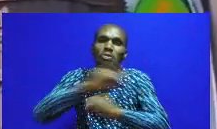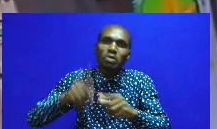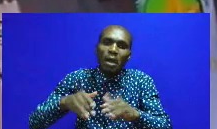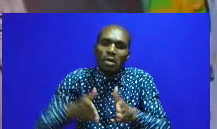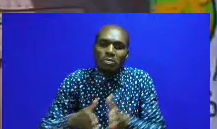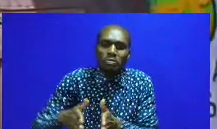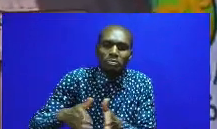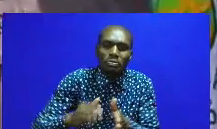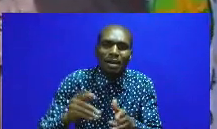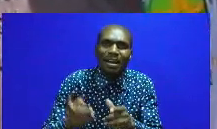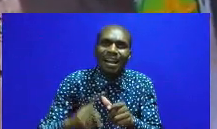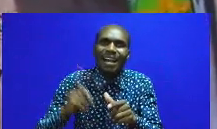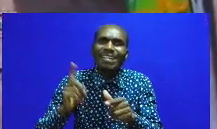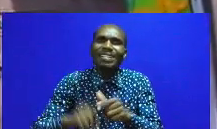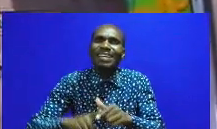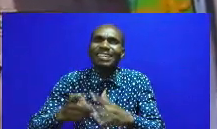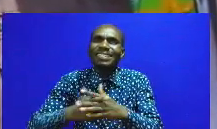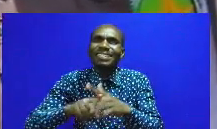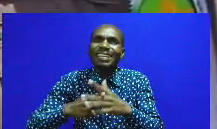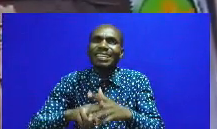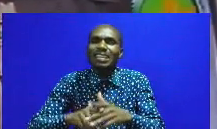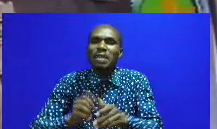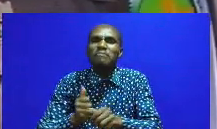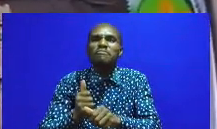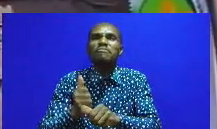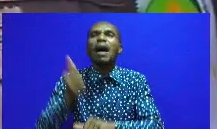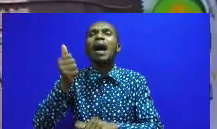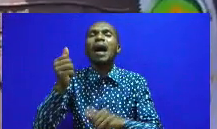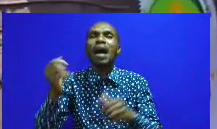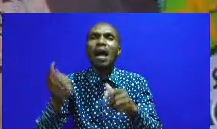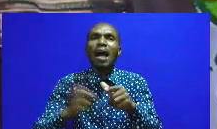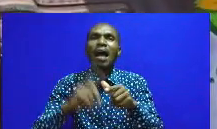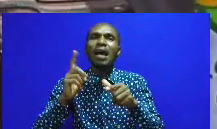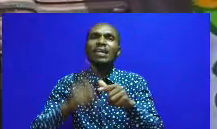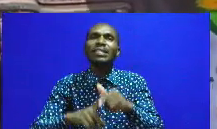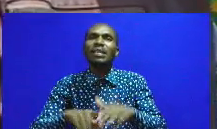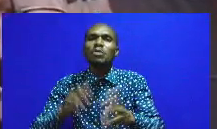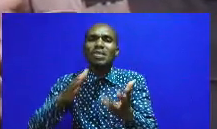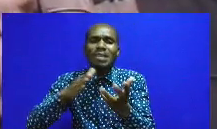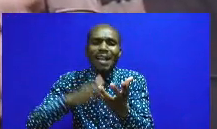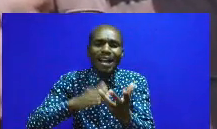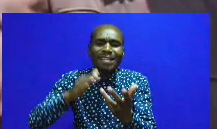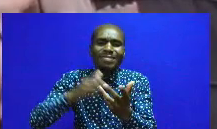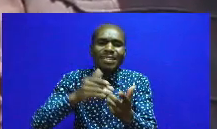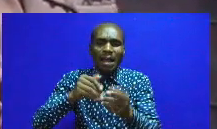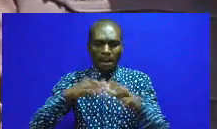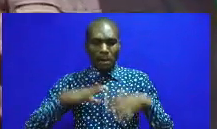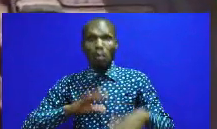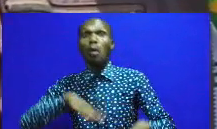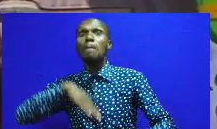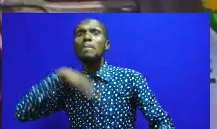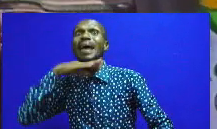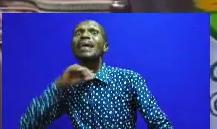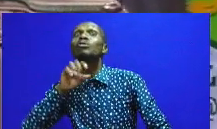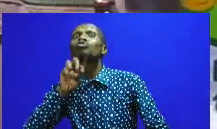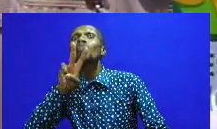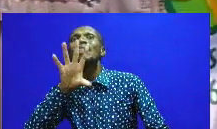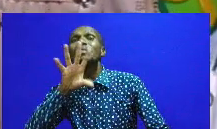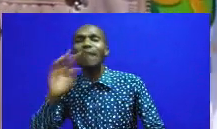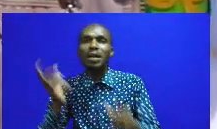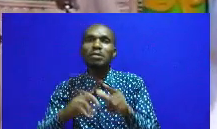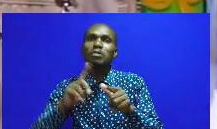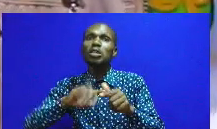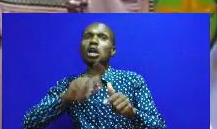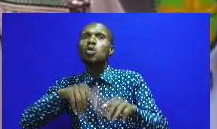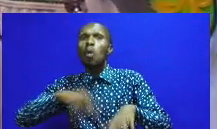ya cheta ururia twenya mbaka mwisho wa lam oto ko baraba antu bakure 25 mbare ngare ne